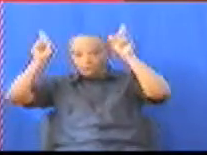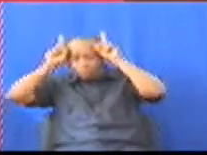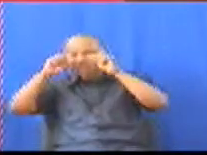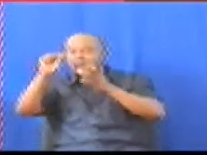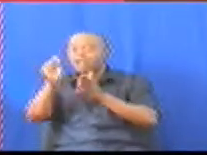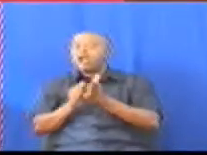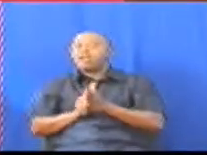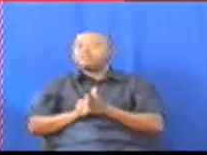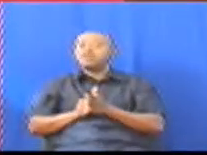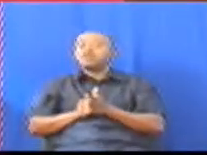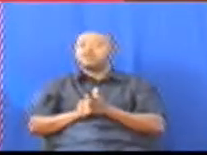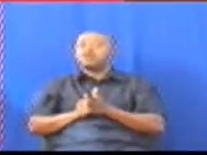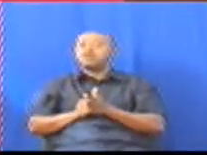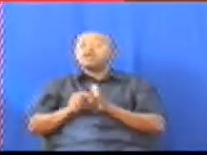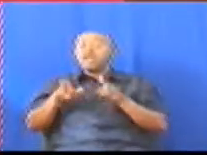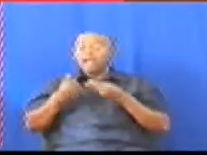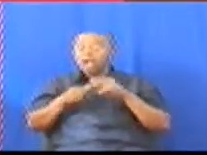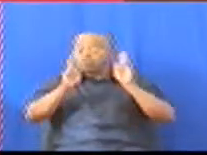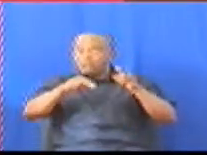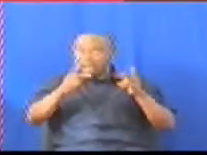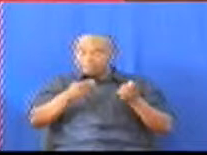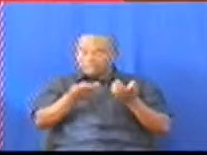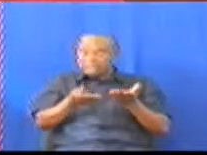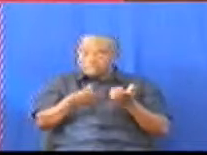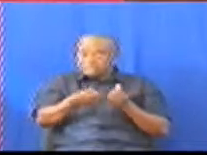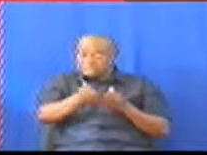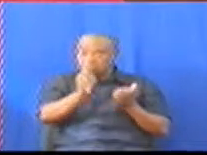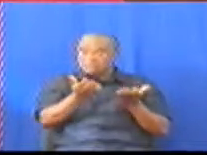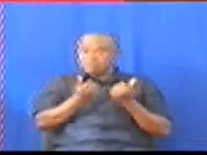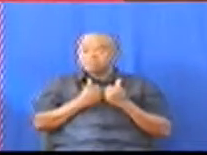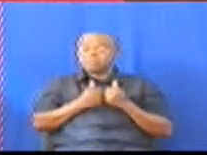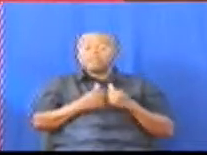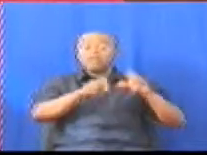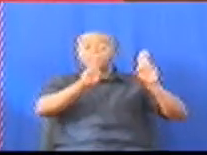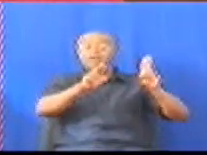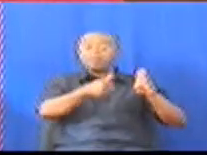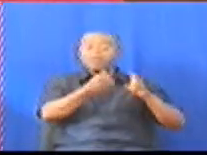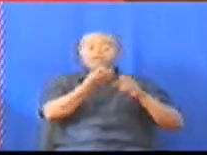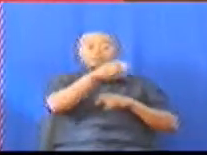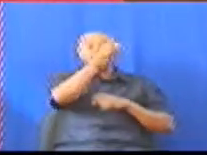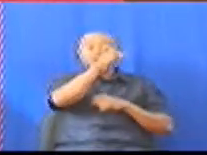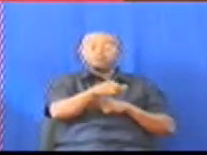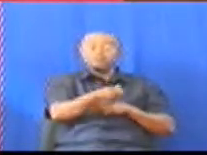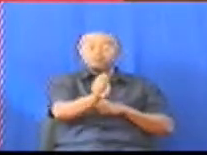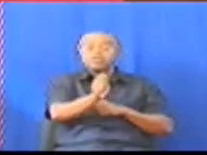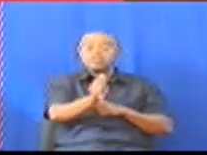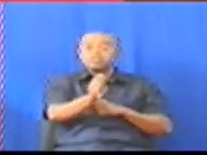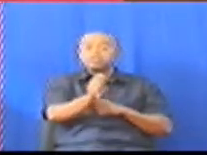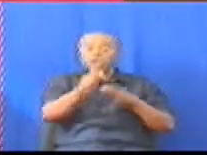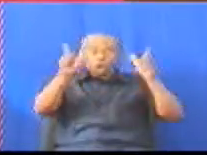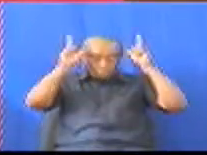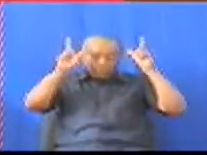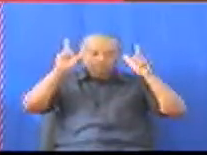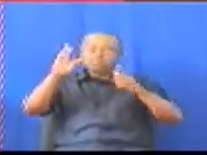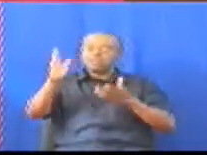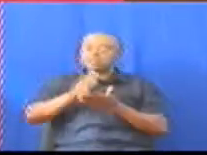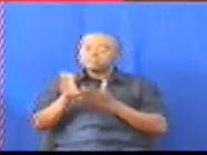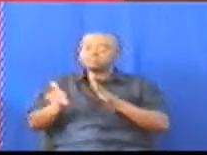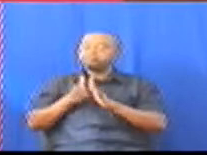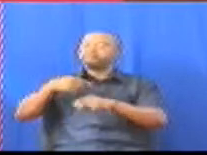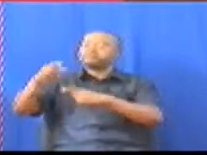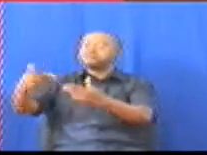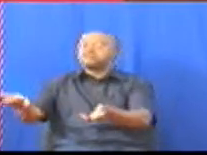alama. Au mahakama kama inaona hivyo, zipeleke mahakamani, mahakama mkabidhi mwenye ng'ombe, kesi iweze kuendeshwa. Kwa sababu